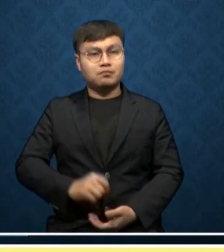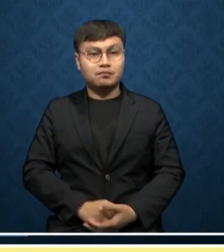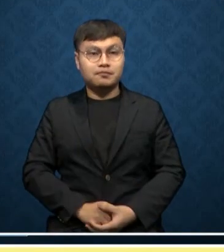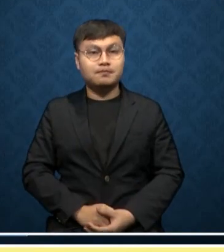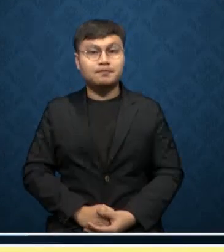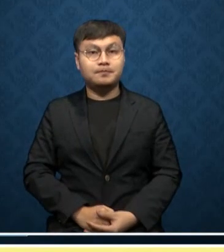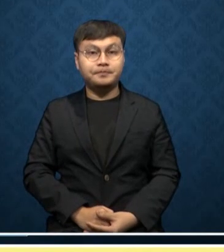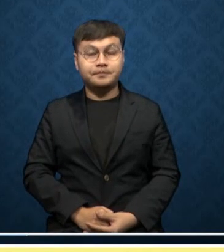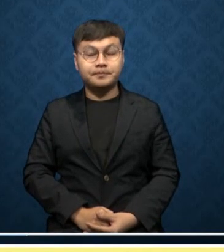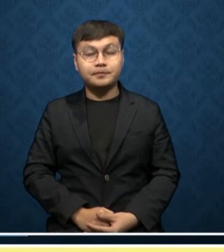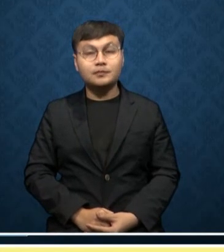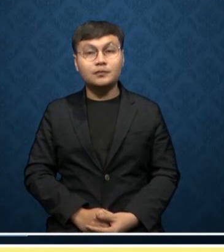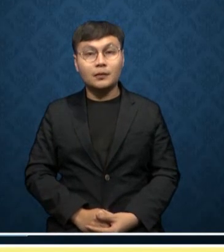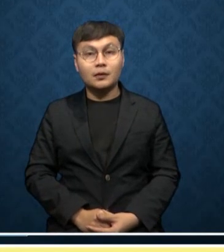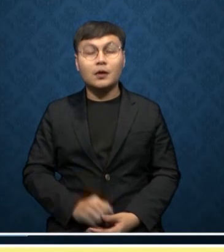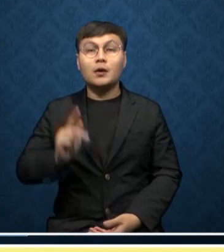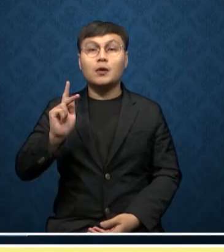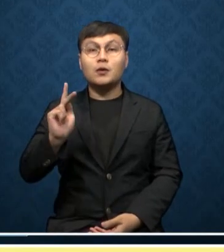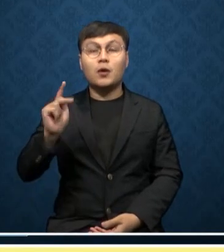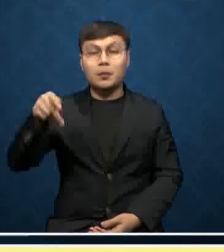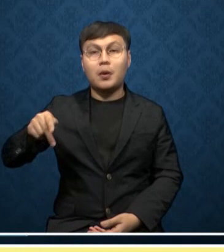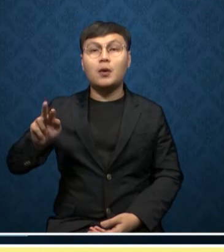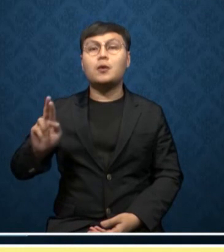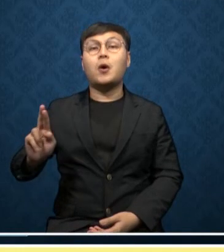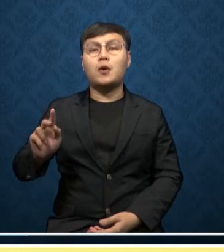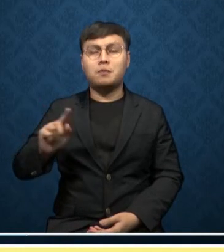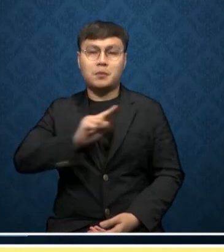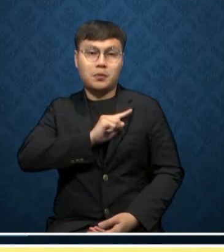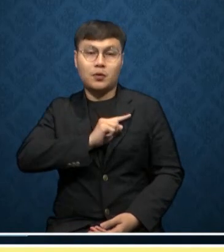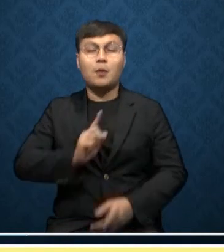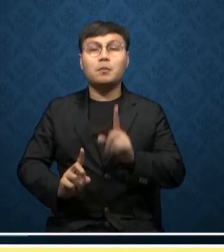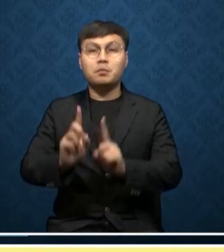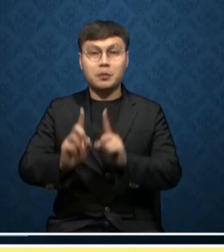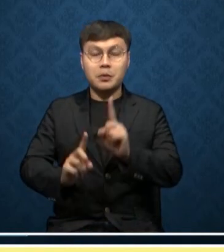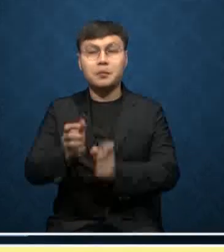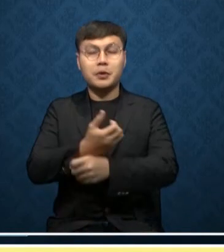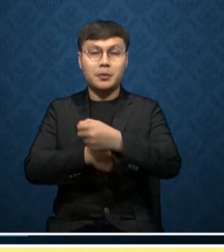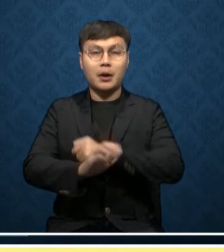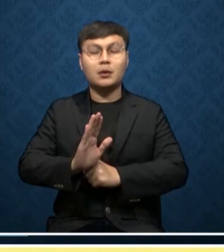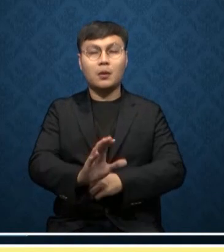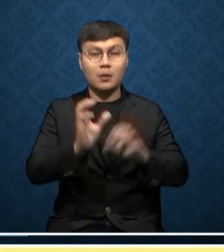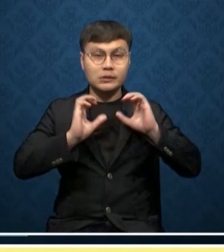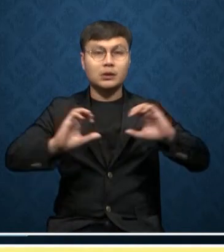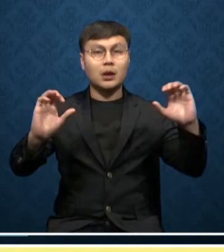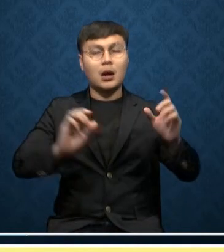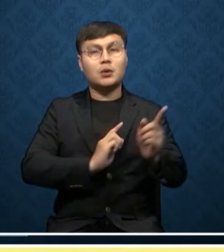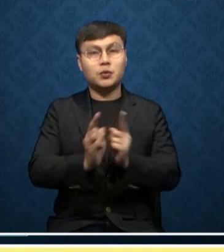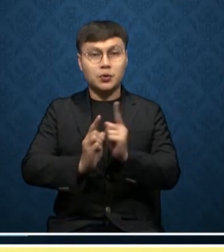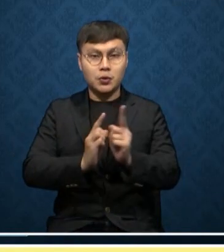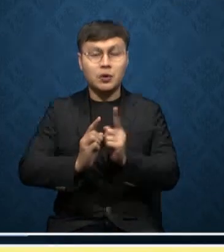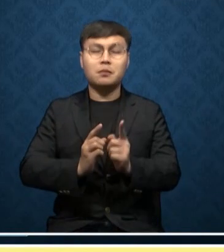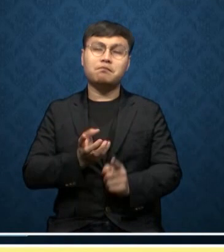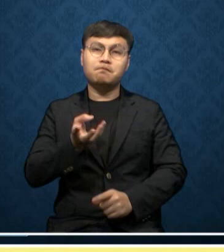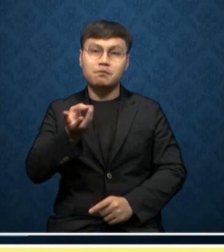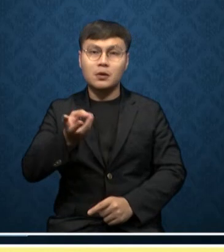ฉะนั้นเราเคยใช้กพรในการประเมินผลการปฏิบัติงานของส่วนชกการมาแล้วแต่ว่าพูดคุยหารือกันนิดนึงผมว่า